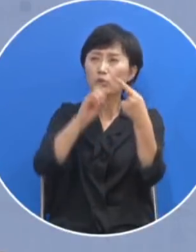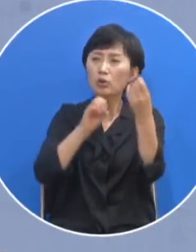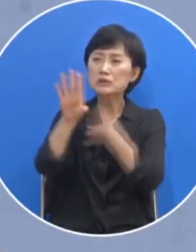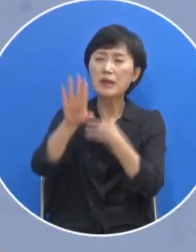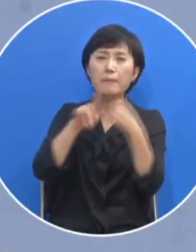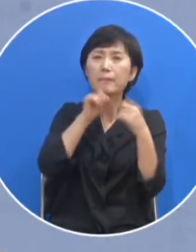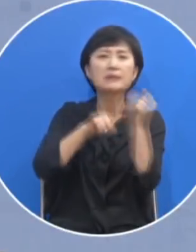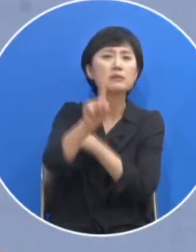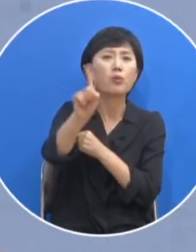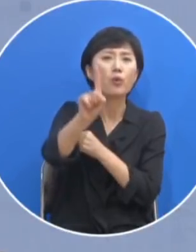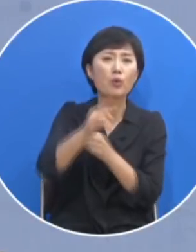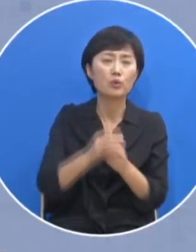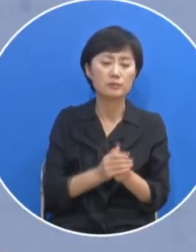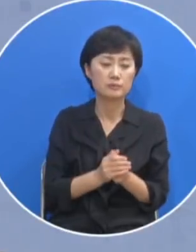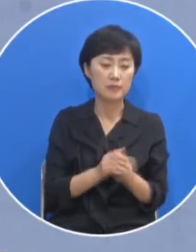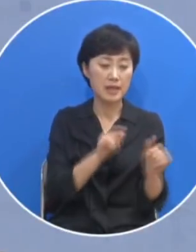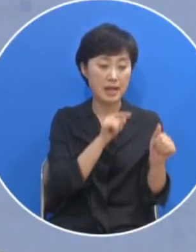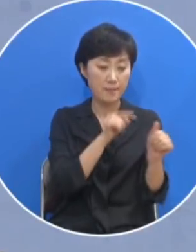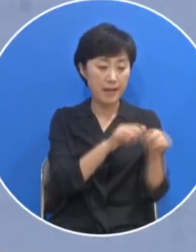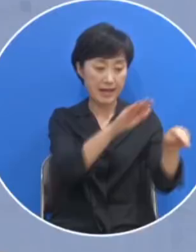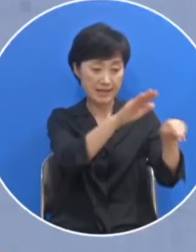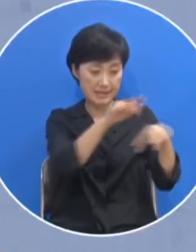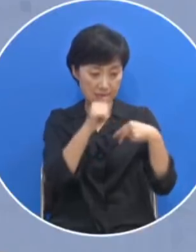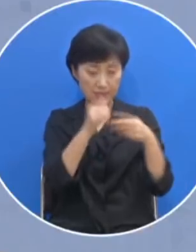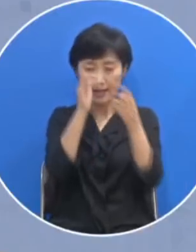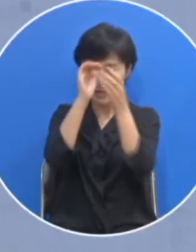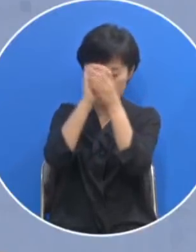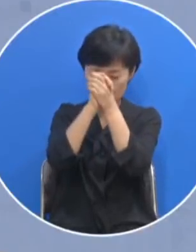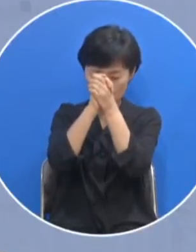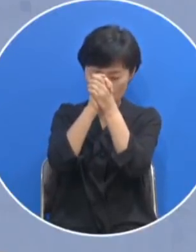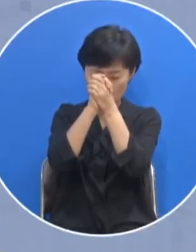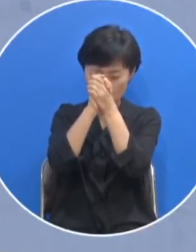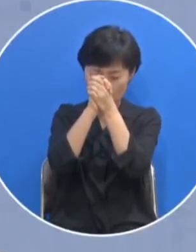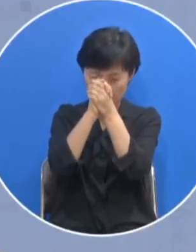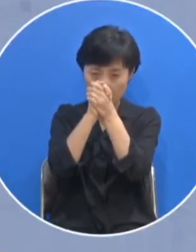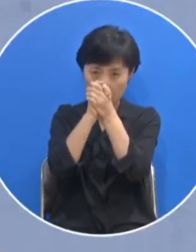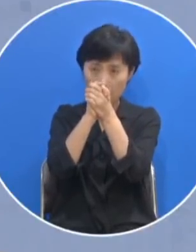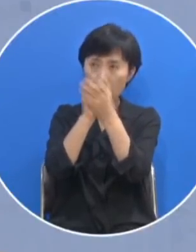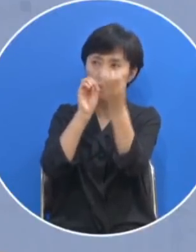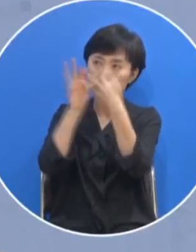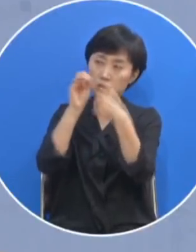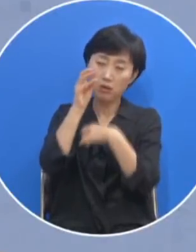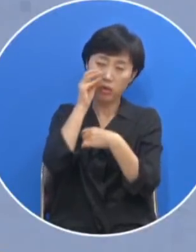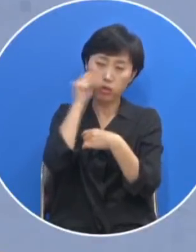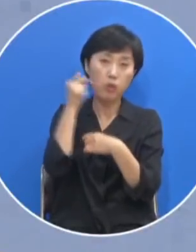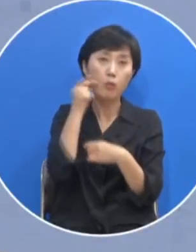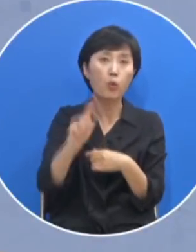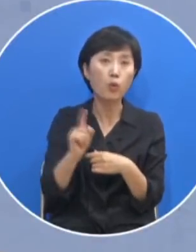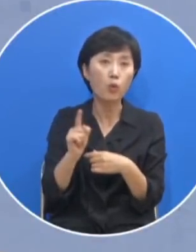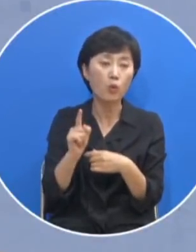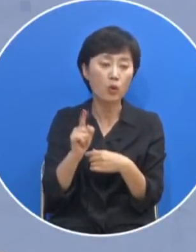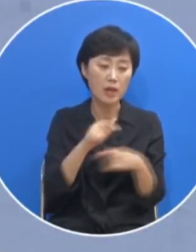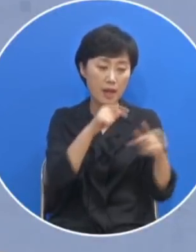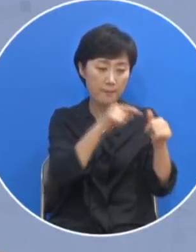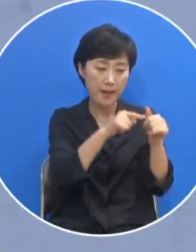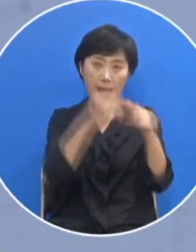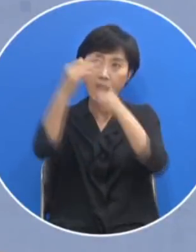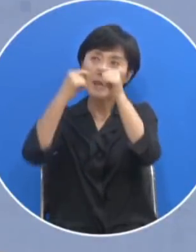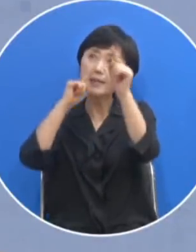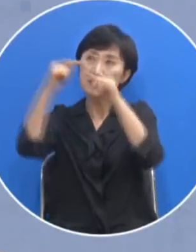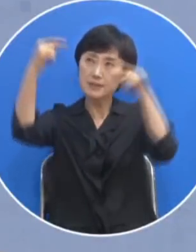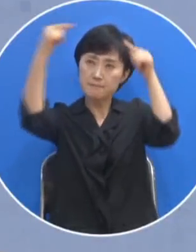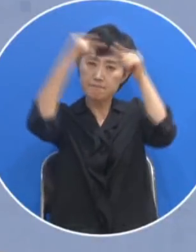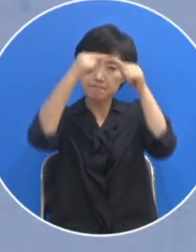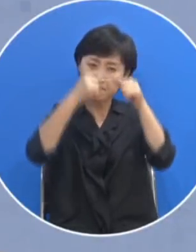뭐든 기도의 응답 될 수밖에 없는 소개 wr 이게 중요합니다 flot